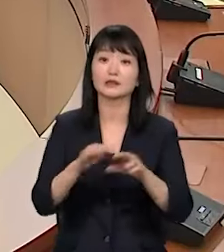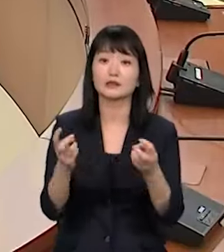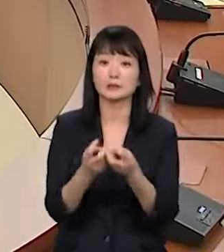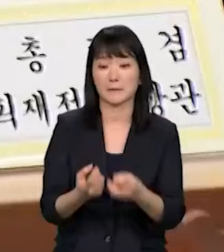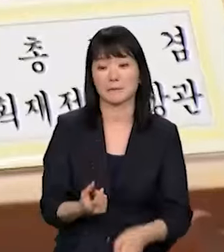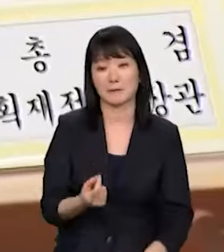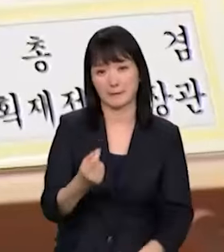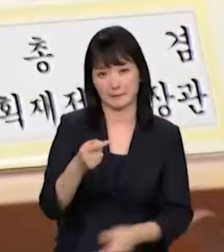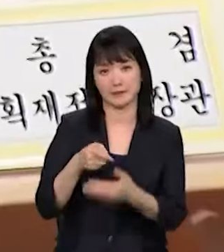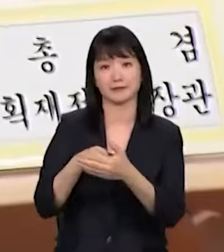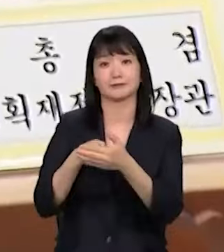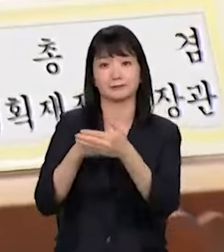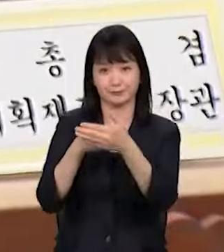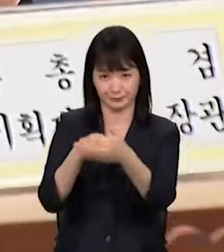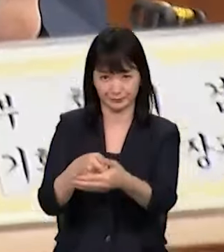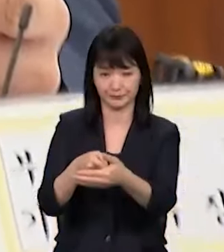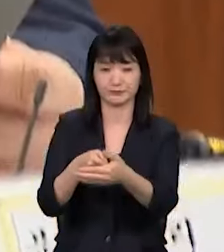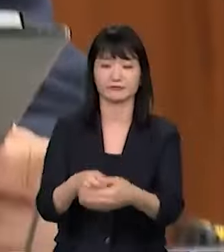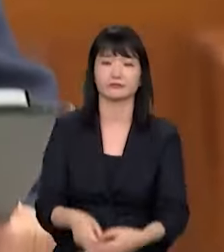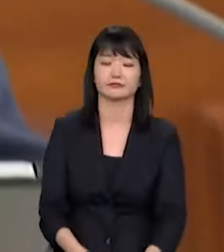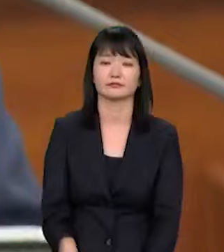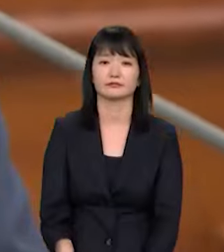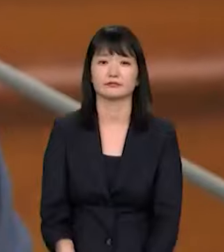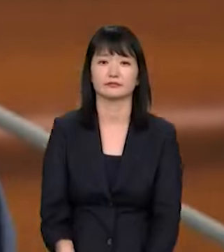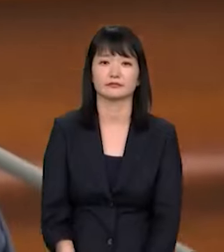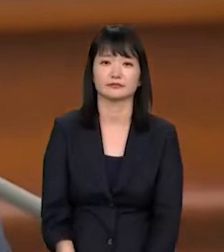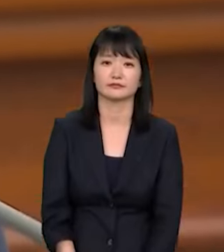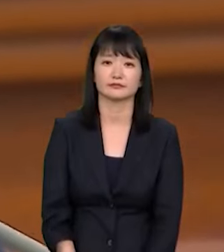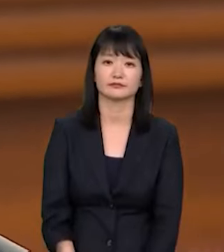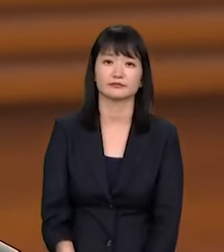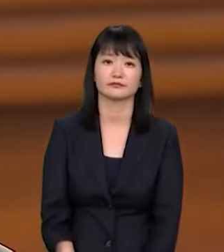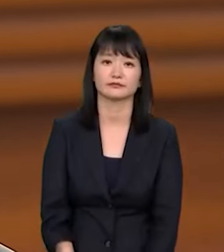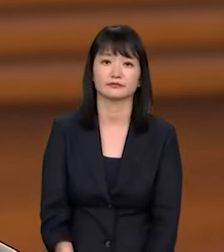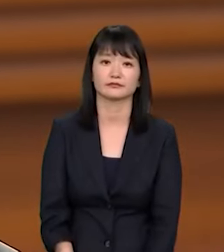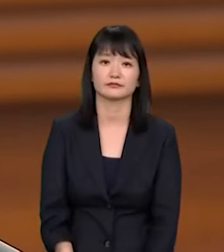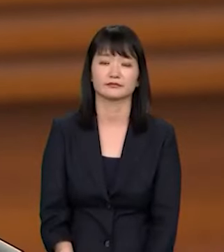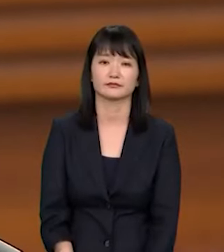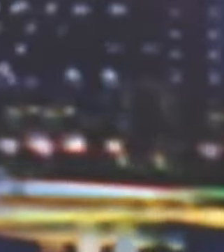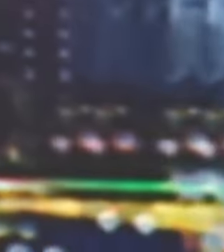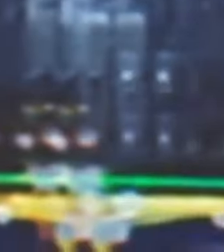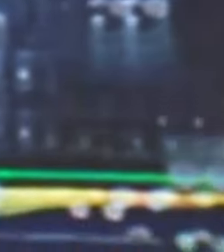속도 있게 추진하겠다고 밝혔습니다. JTBC 이상화입니다.